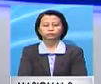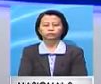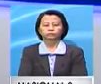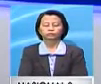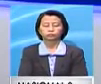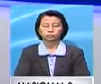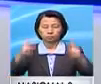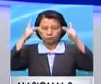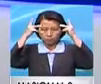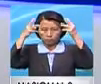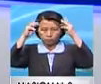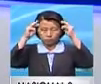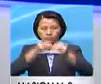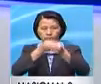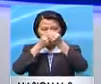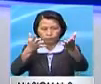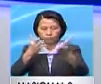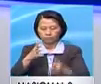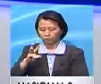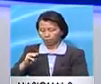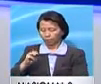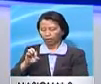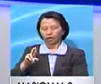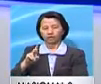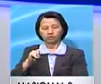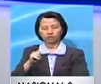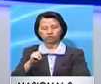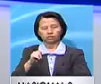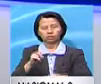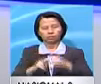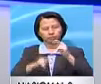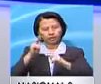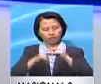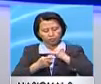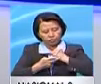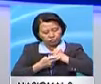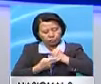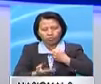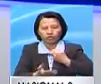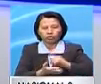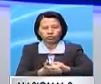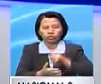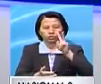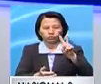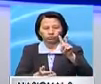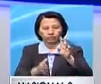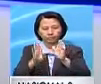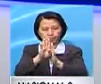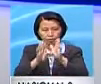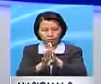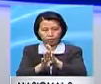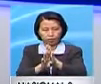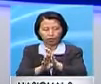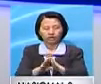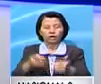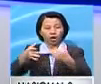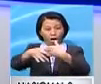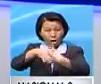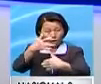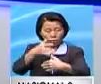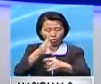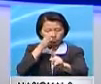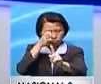Dalam pada itu, Perdana Menteri memaklumkan projek MRT dibina dengan penjimatan kos berjumlah RM2 bilion. Kos sasaran awal